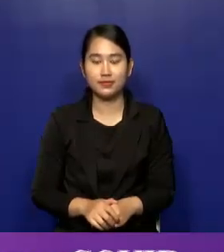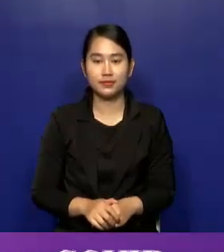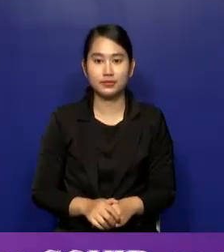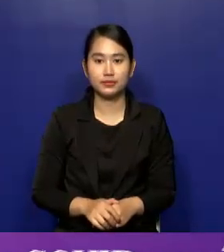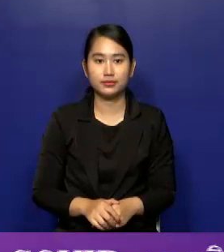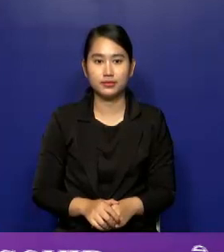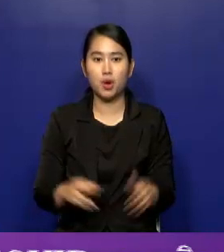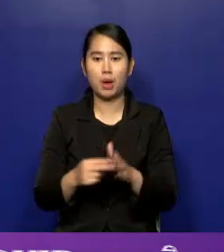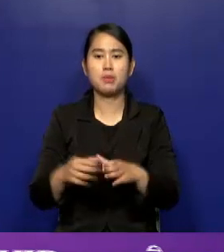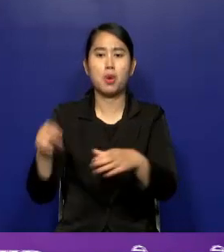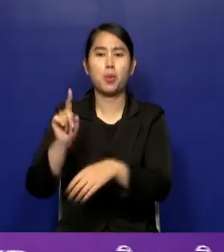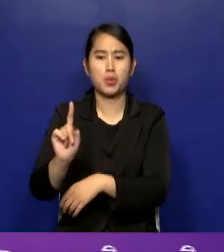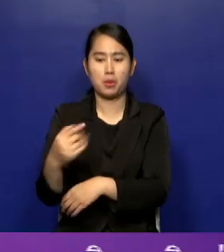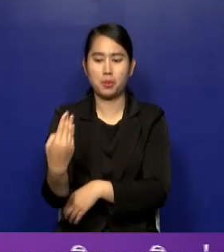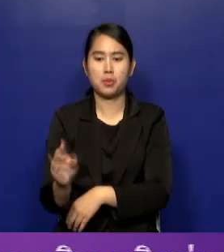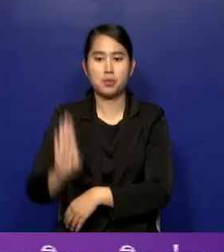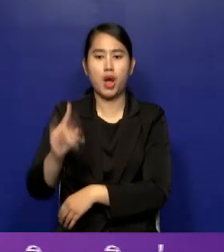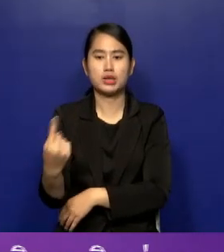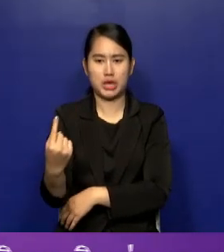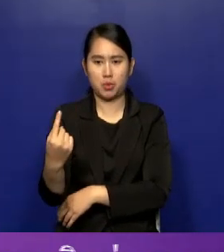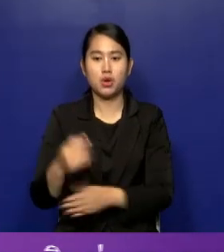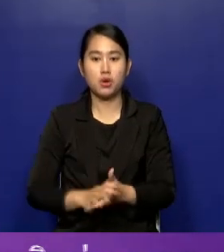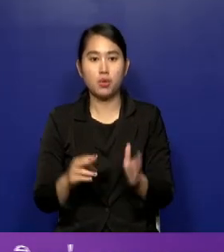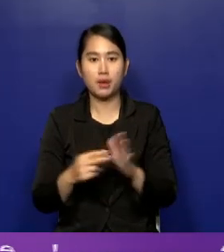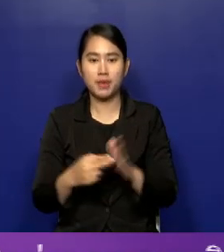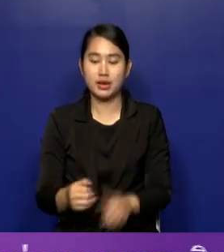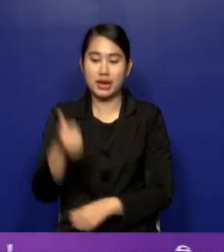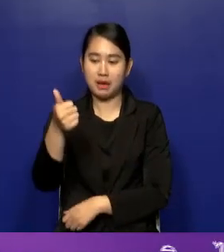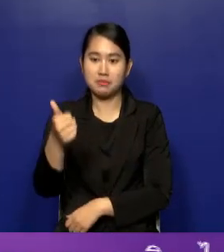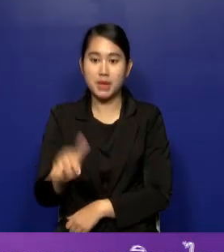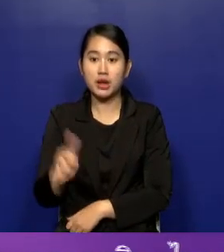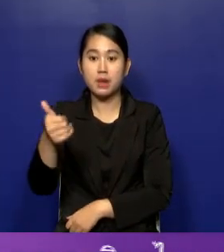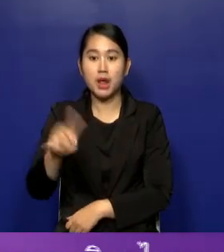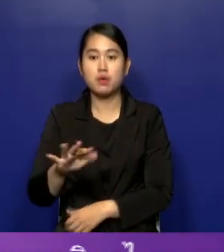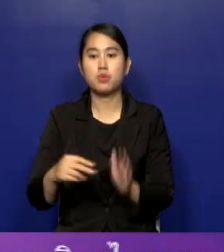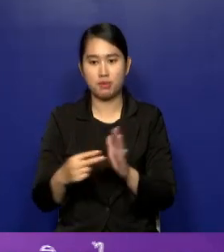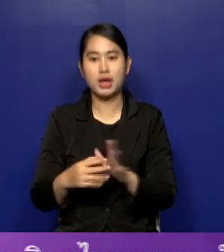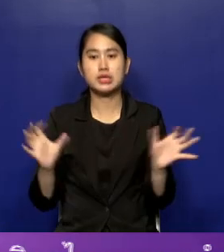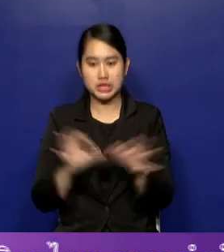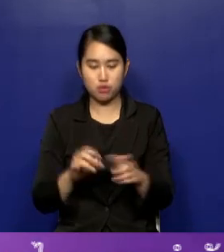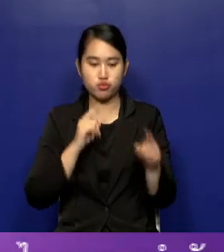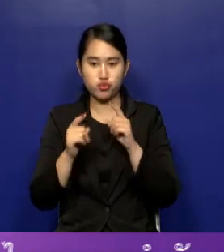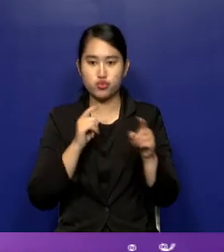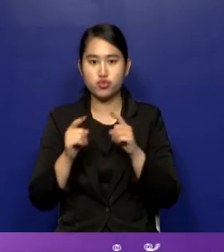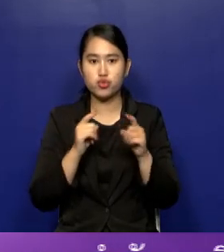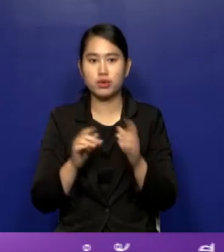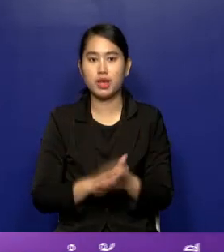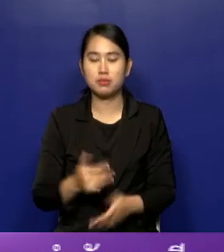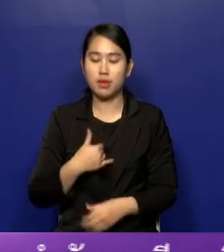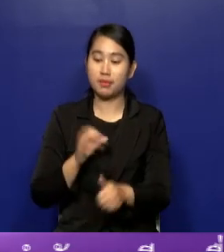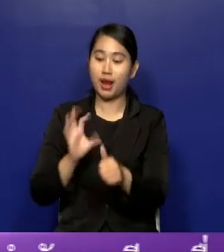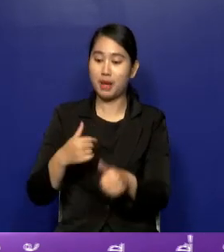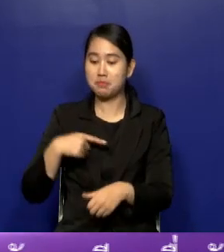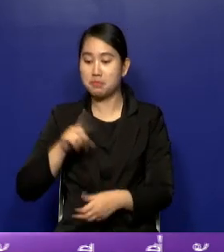มืองแร่อัครานะครับเพราะฉะนั้นการที่เขาจะได้หรือไม่ได้ยังไงก็ตามนั้นก็เป็นเรื่องของการเจรจาพูดคุยไม่ได้เสนอประโยชน์นะครับเ